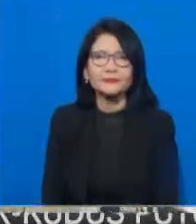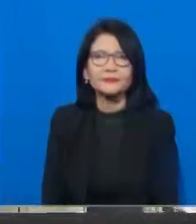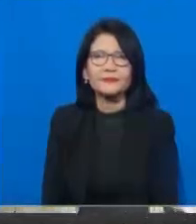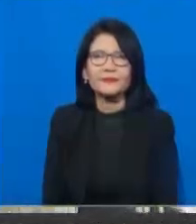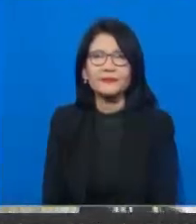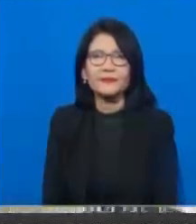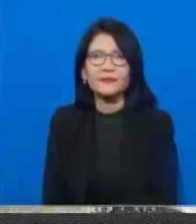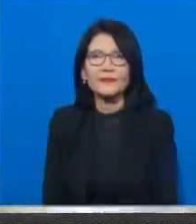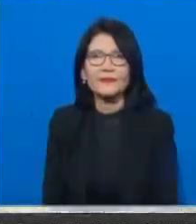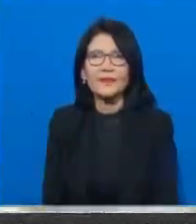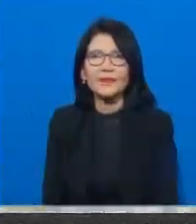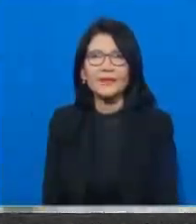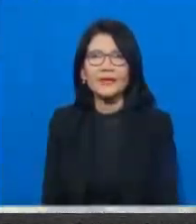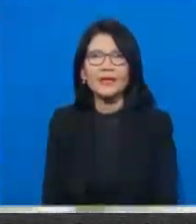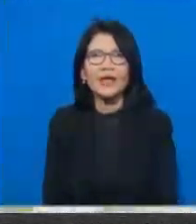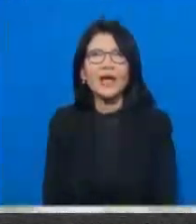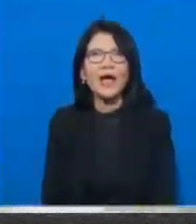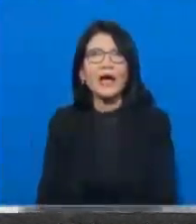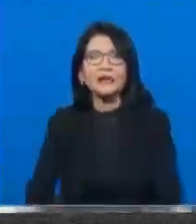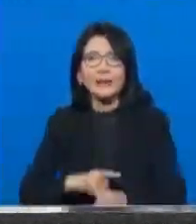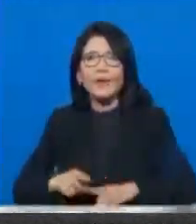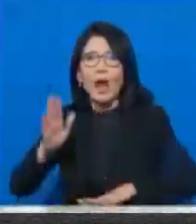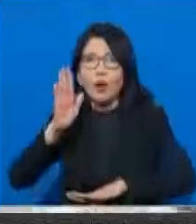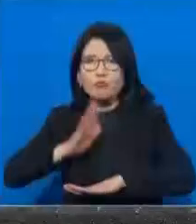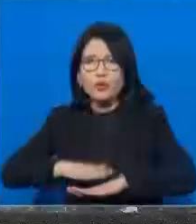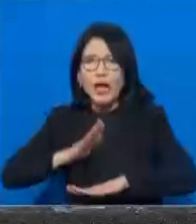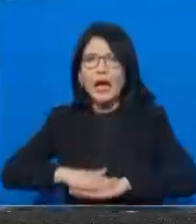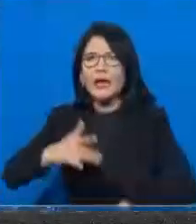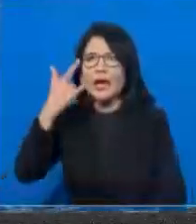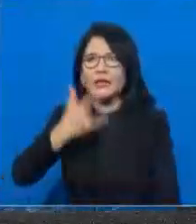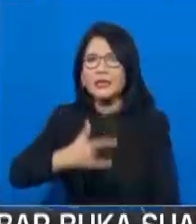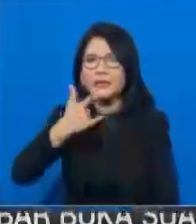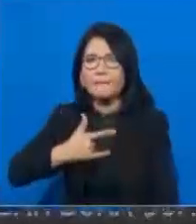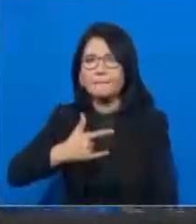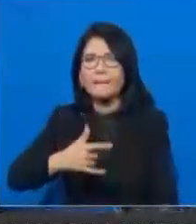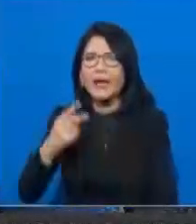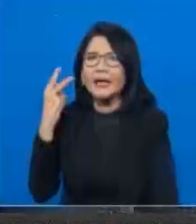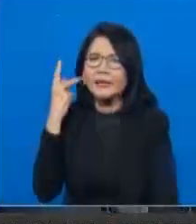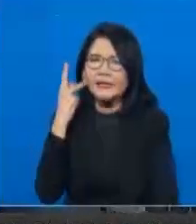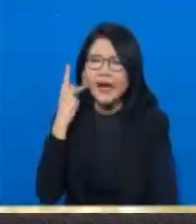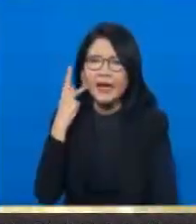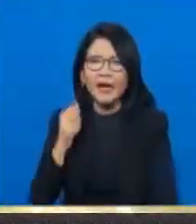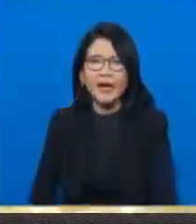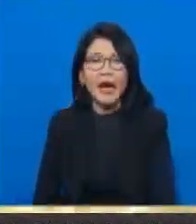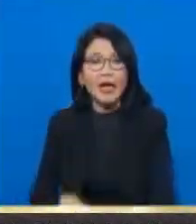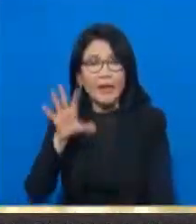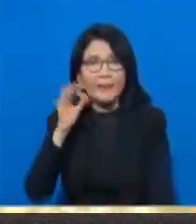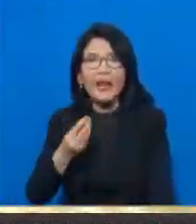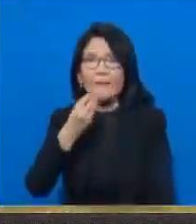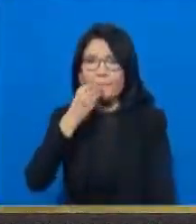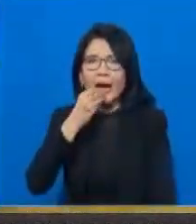Perkembangan dunia memang tak terbendung, namun kearifan lokal jangan sampai dilupakan. Termasuk lebih memilih produksi makanan dalam